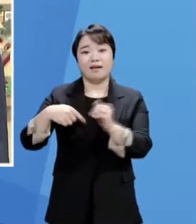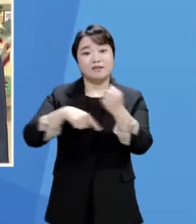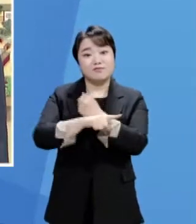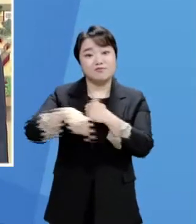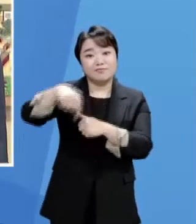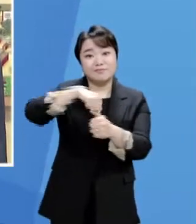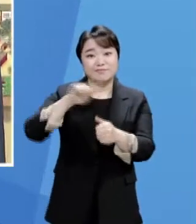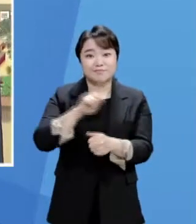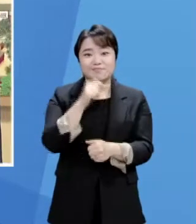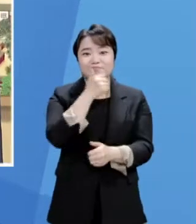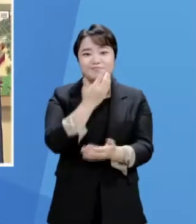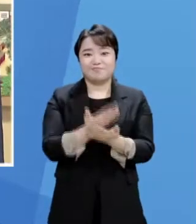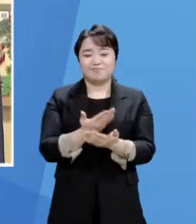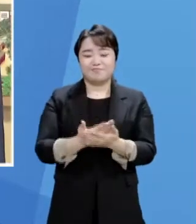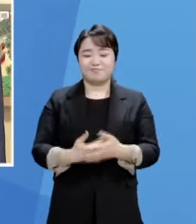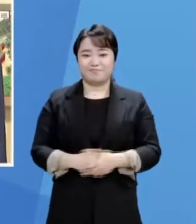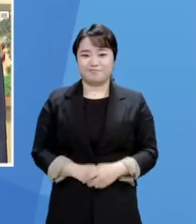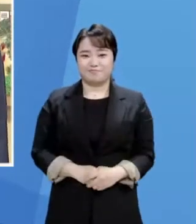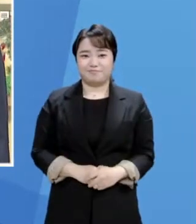무엇일까요?